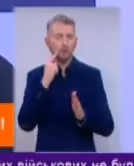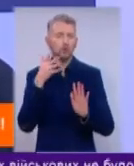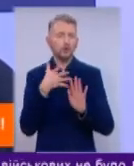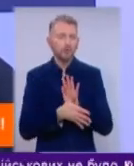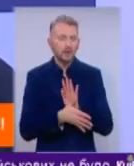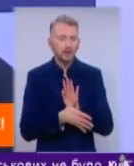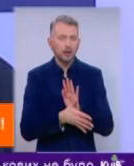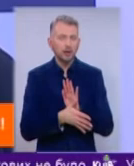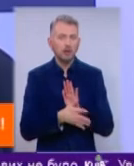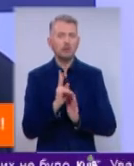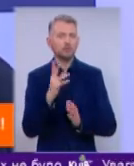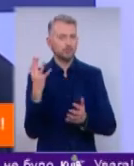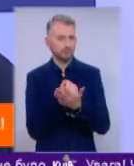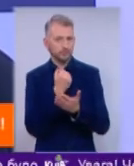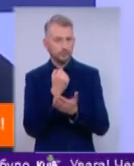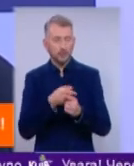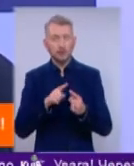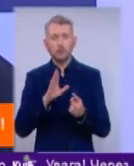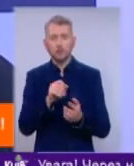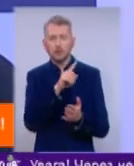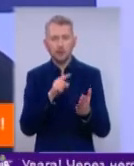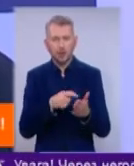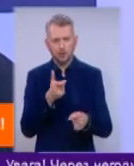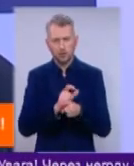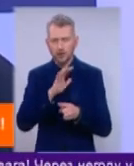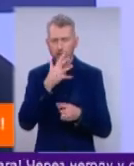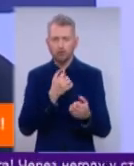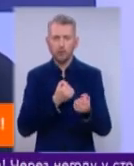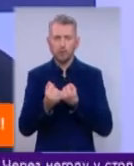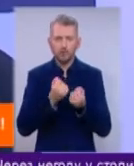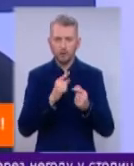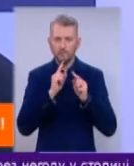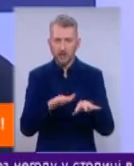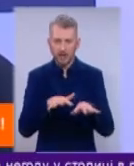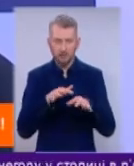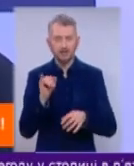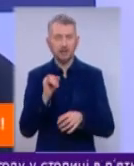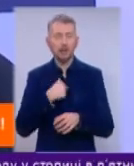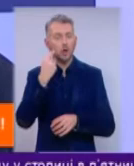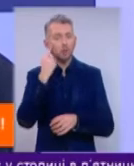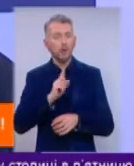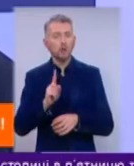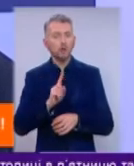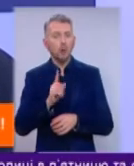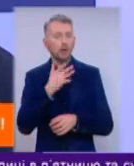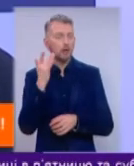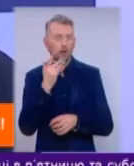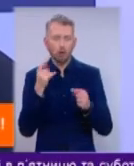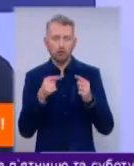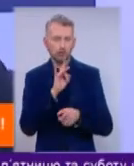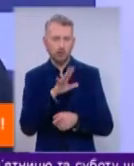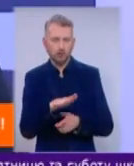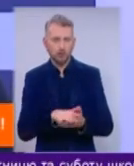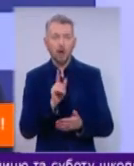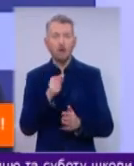зрозуміло, як то кажуть, чия взяла. І це буде питання, ну, дуже серйозної боротьби в парламенті. І я думаю, що легкою вона точно не буде.